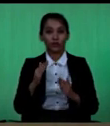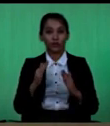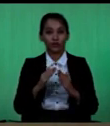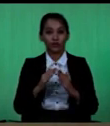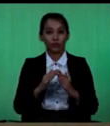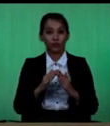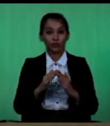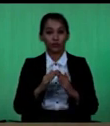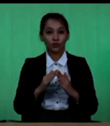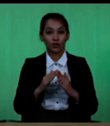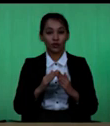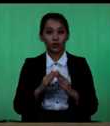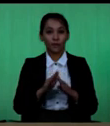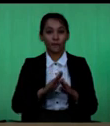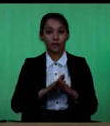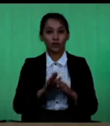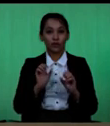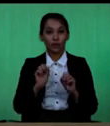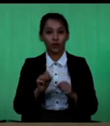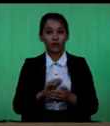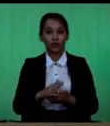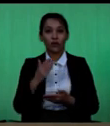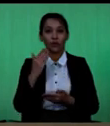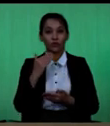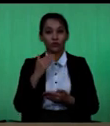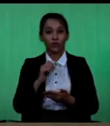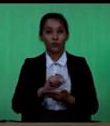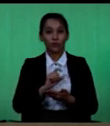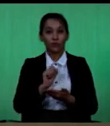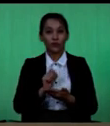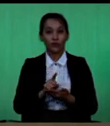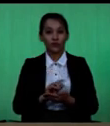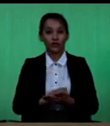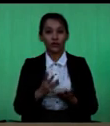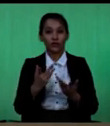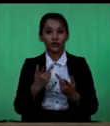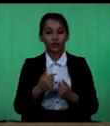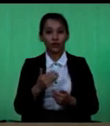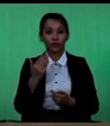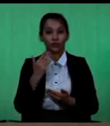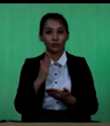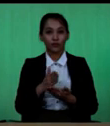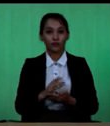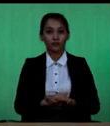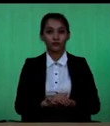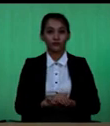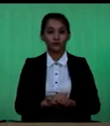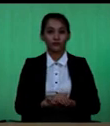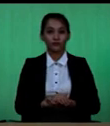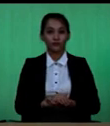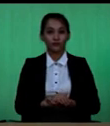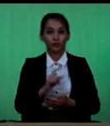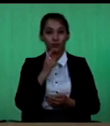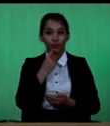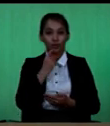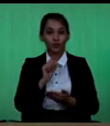buni mustaqil yecha olasiz. Bu juda oson masala. Yechimi ham juda oson. Bu tarkibli